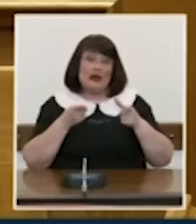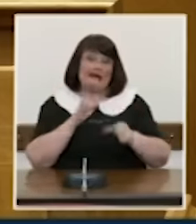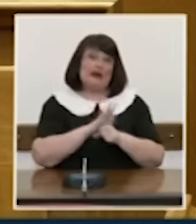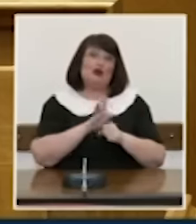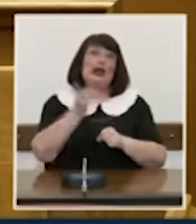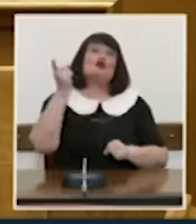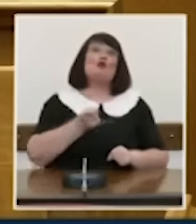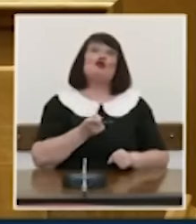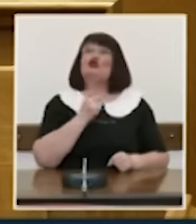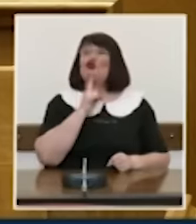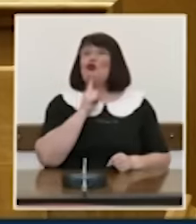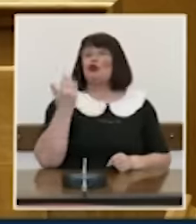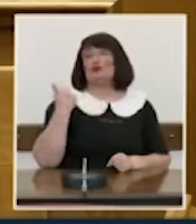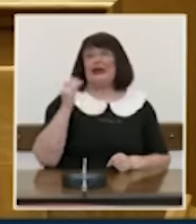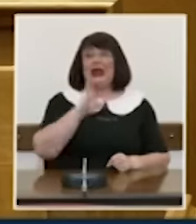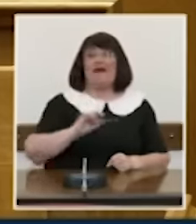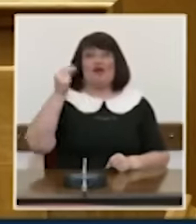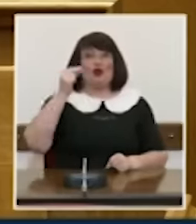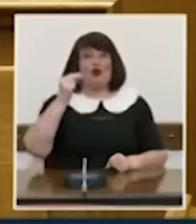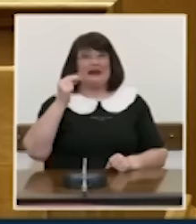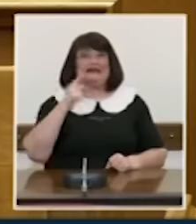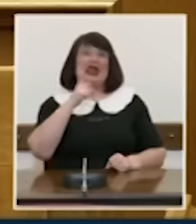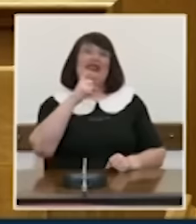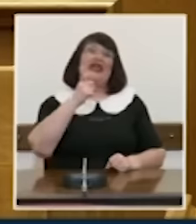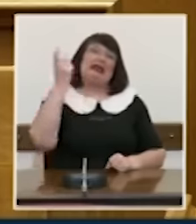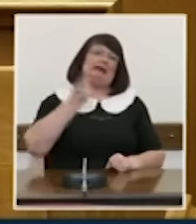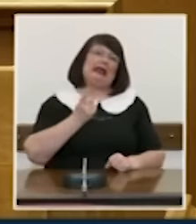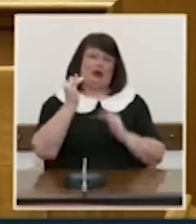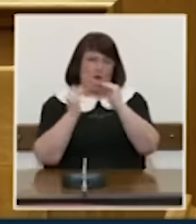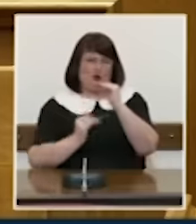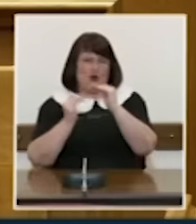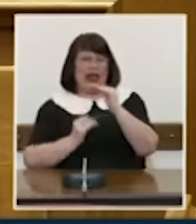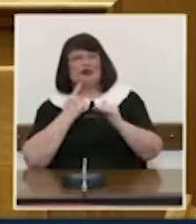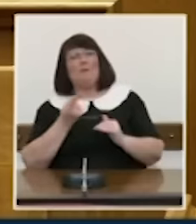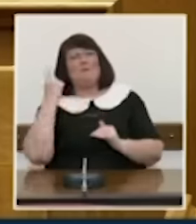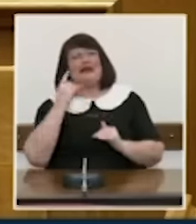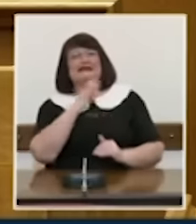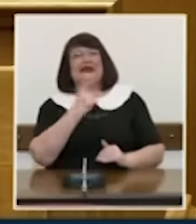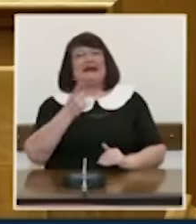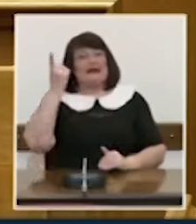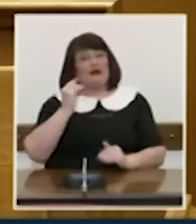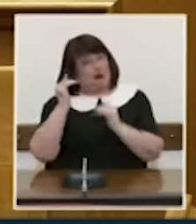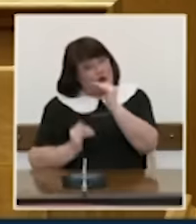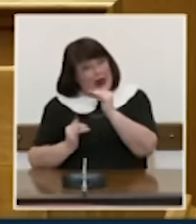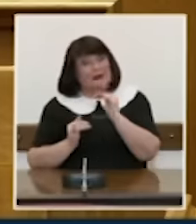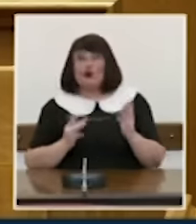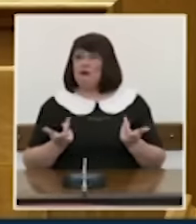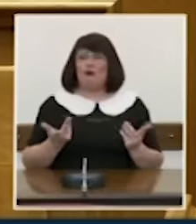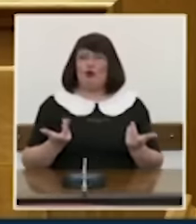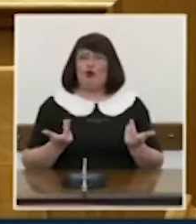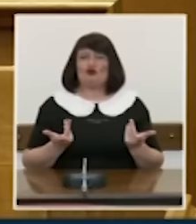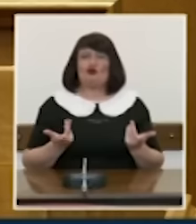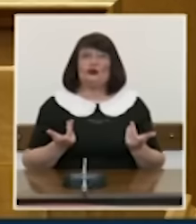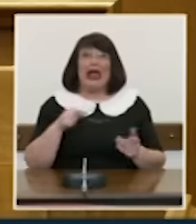προηγούμενων ευρωεκλογών, που είναι περίπου 10% και κάτι κάτω από το περσινό της 41%, δεν υπάρχει μεγαλύτερη